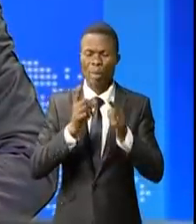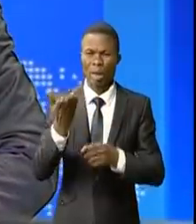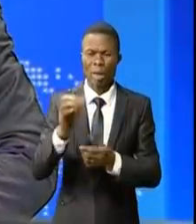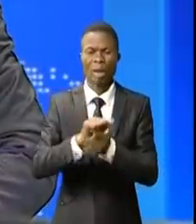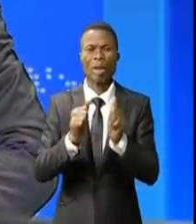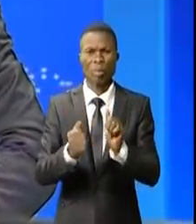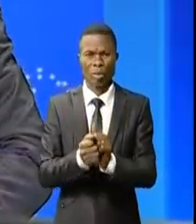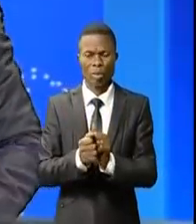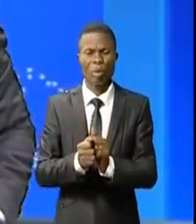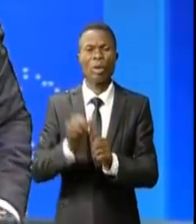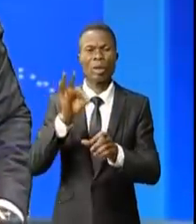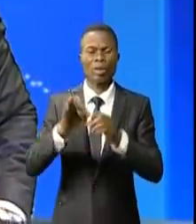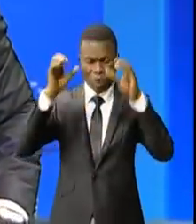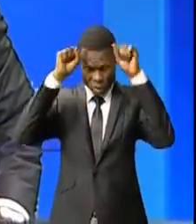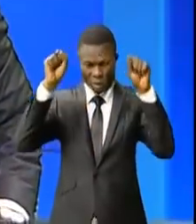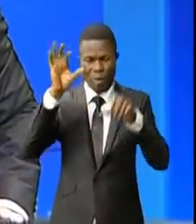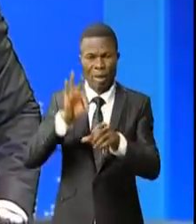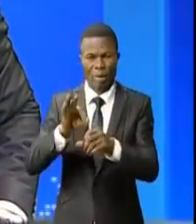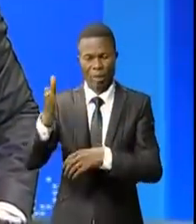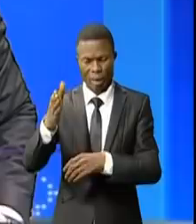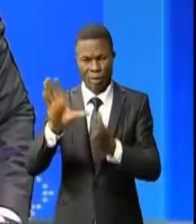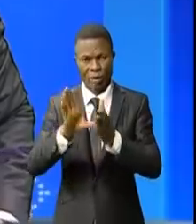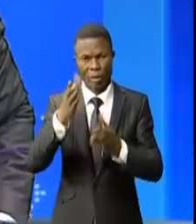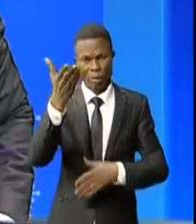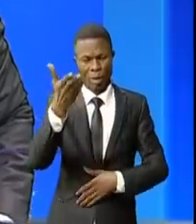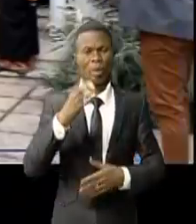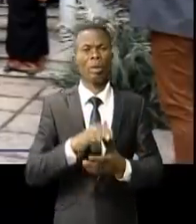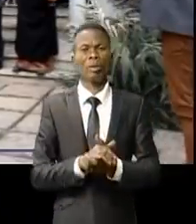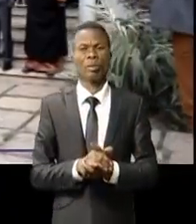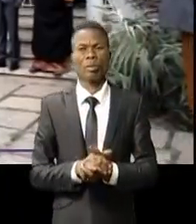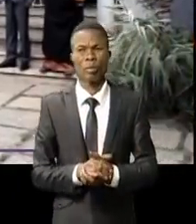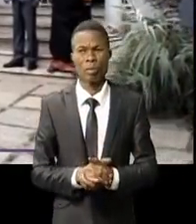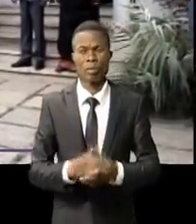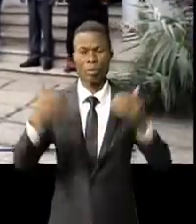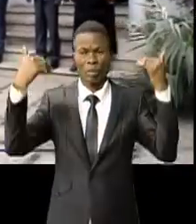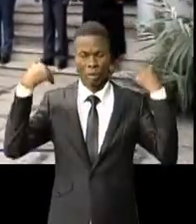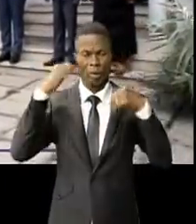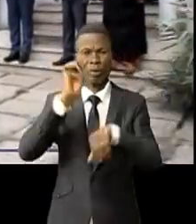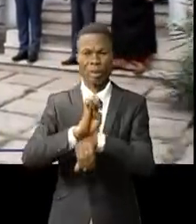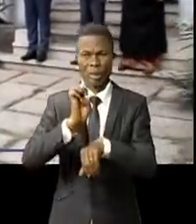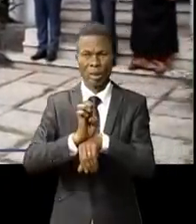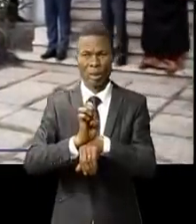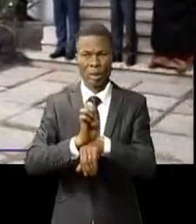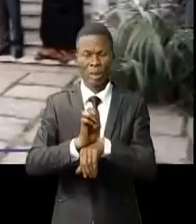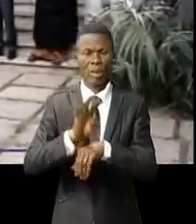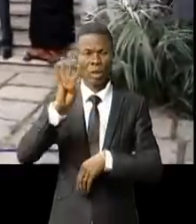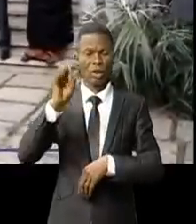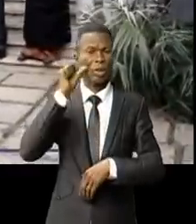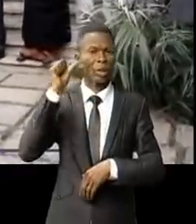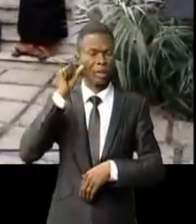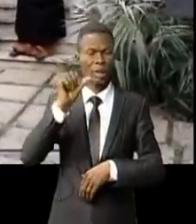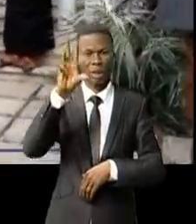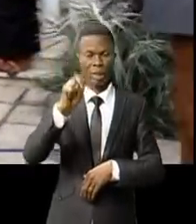la question. Floribert Kinanga Moussach pour les détails. Les chefs des confessions religieuses ont reçu ce jeudi